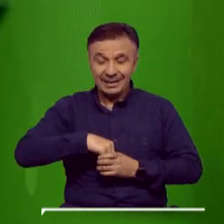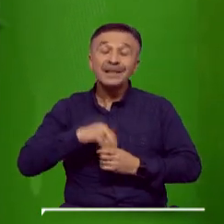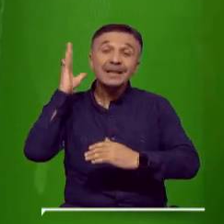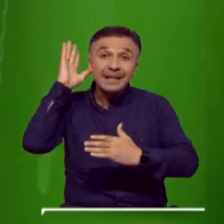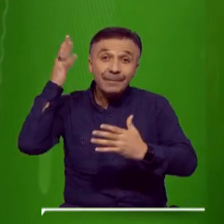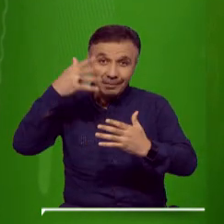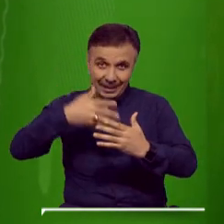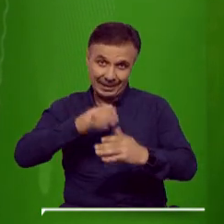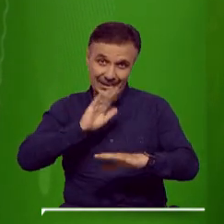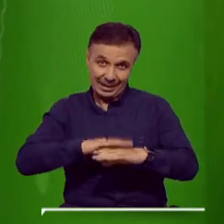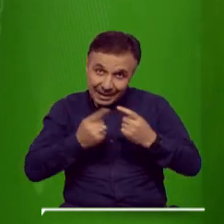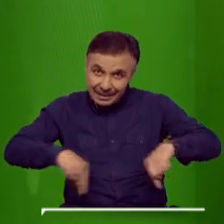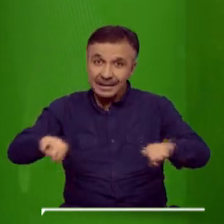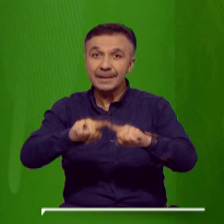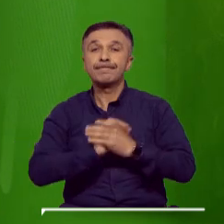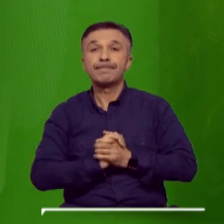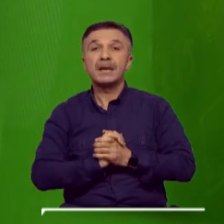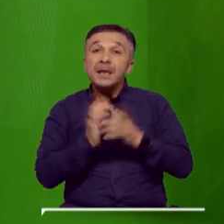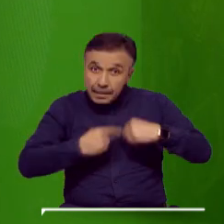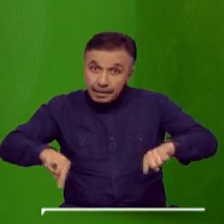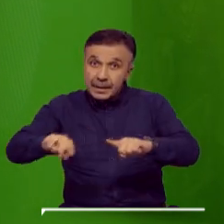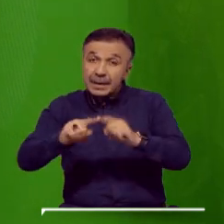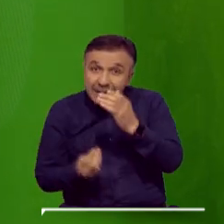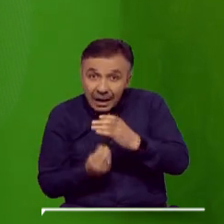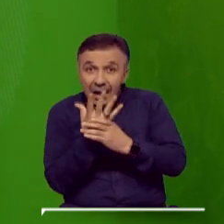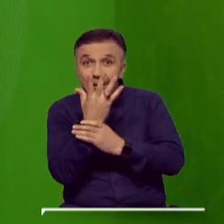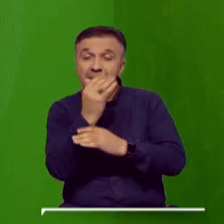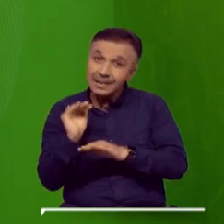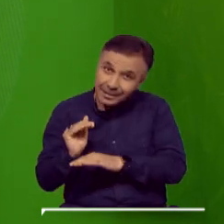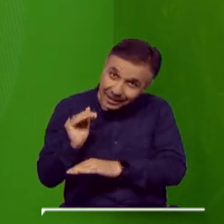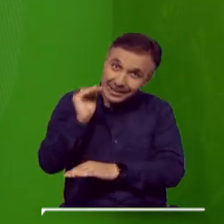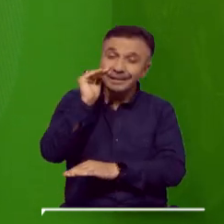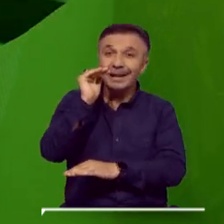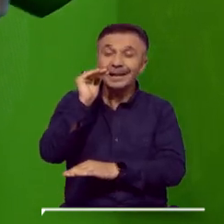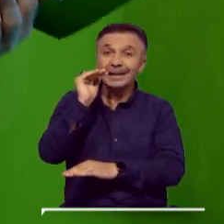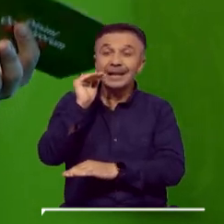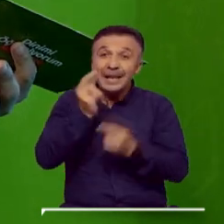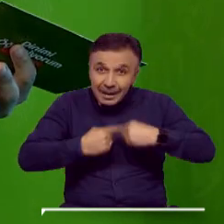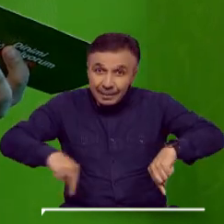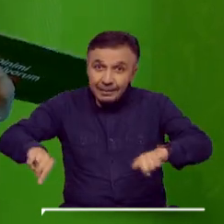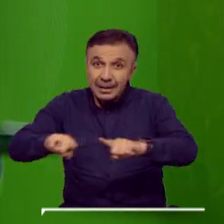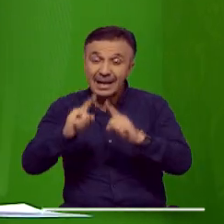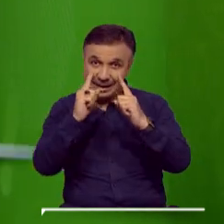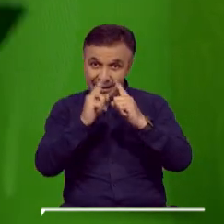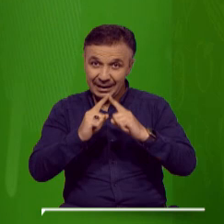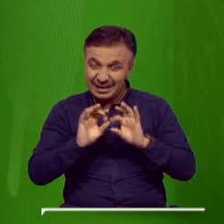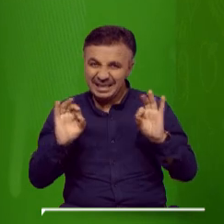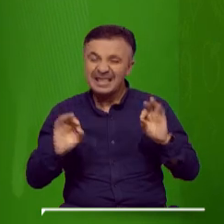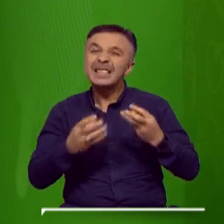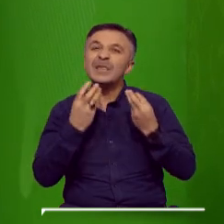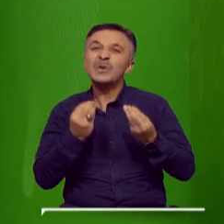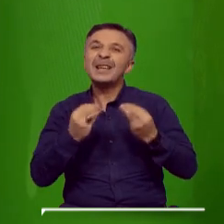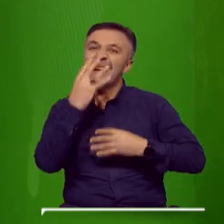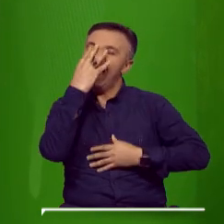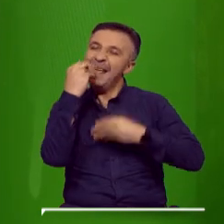ibadet ederiz. Bizi yaratan, yaşatan, bize sayısız güzellikler